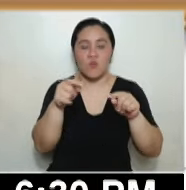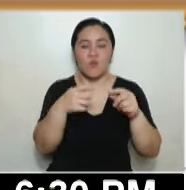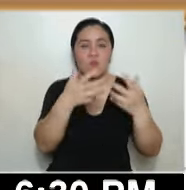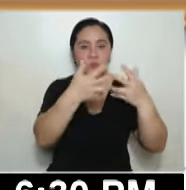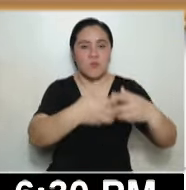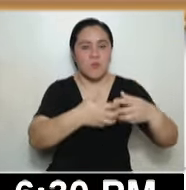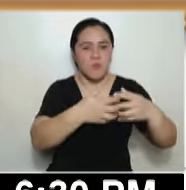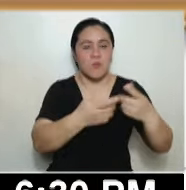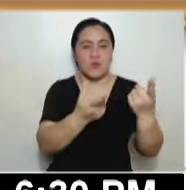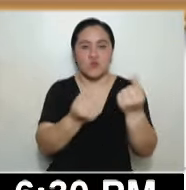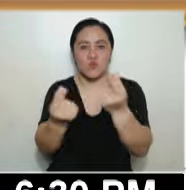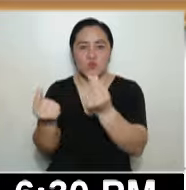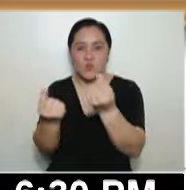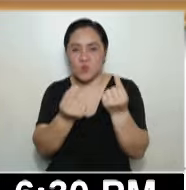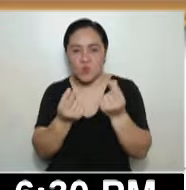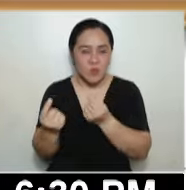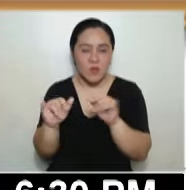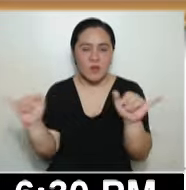yung kanilang mga